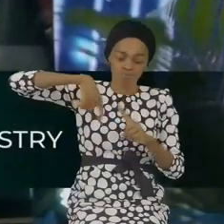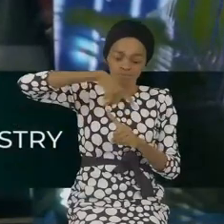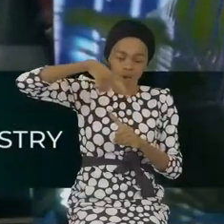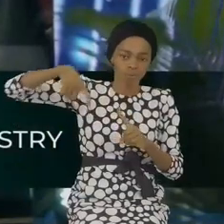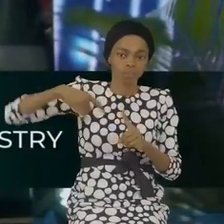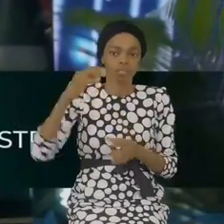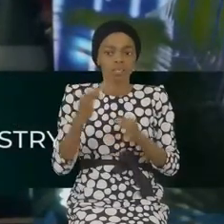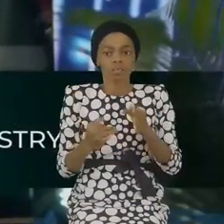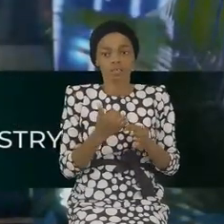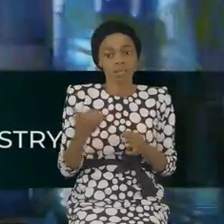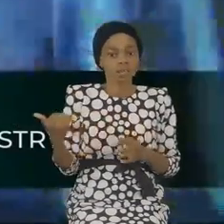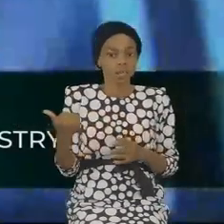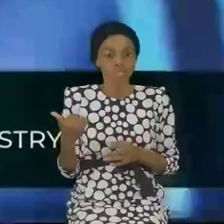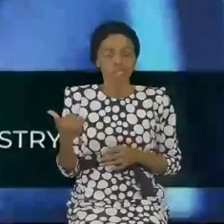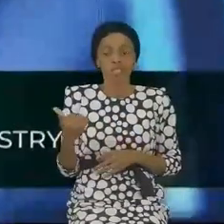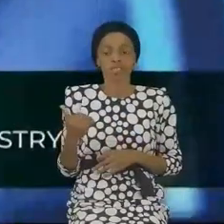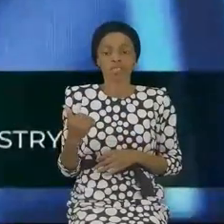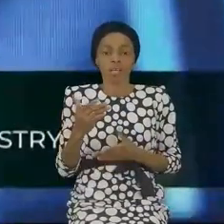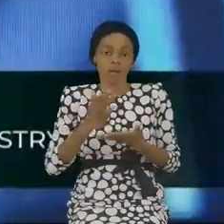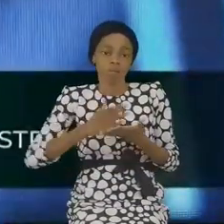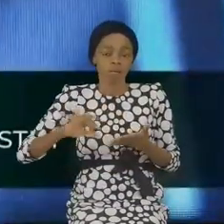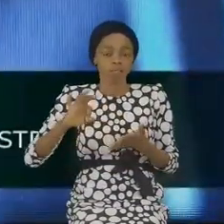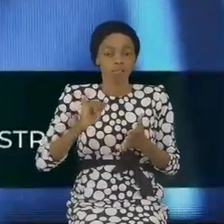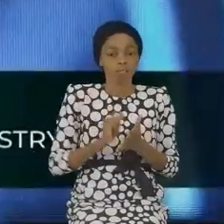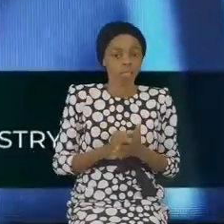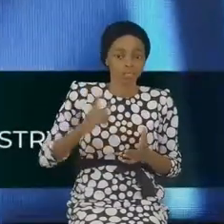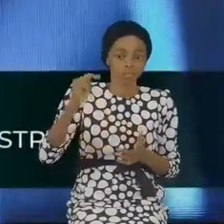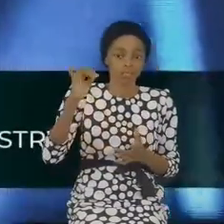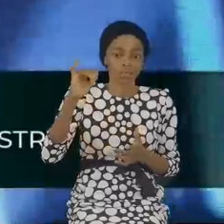y a une partie qui est cassée ou bien une partie